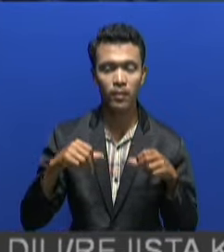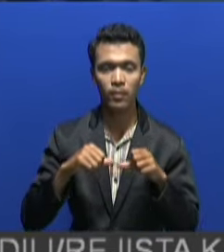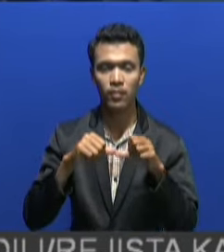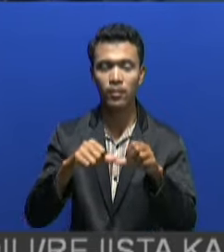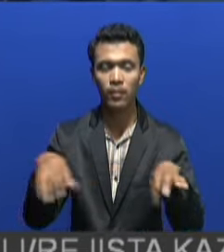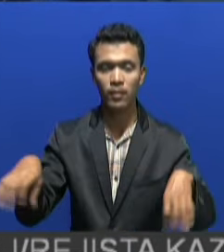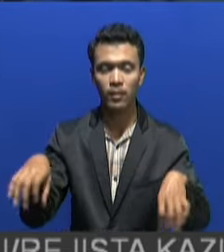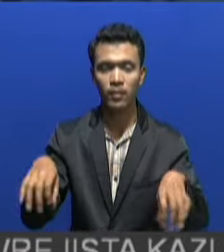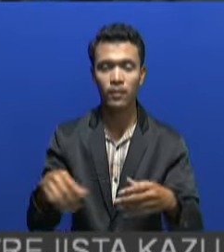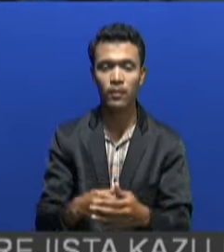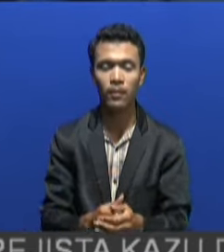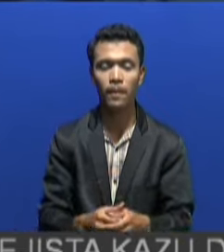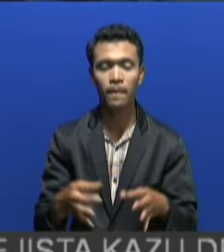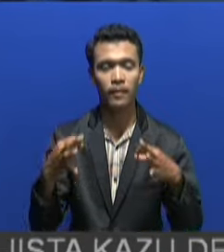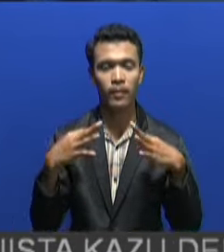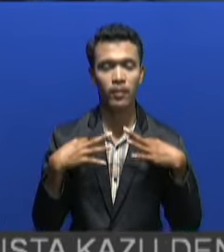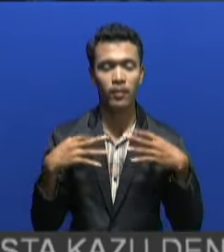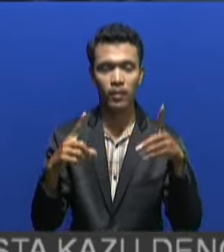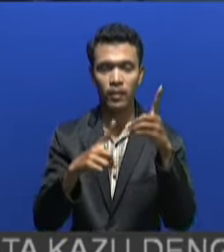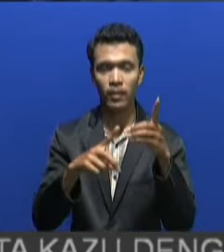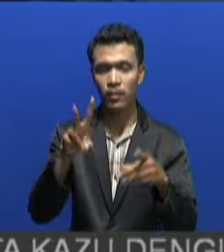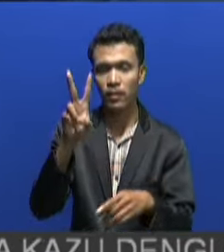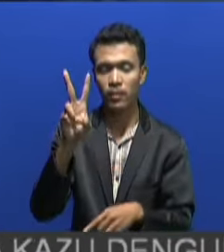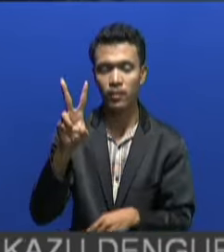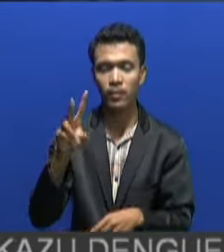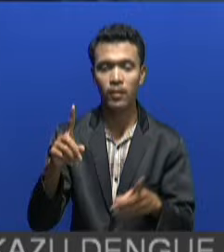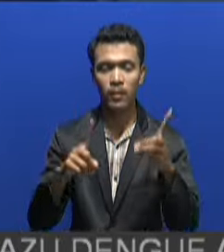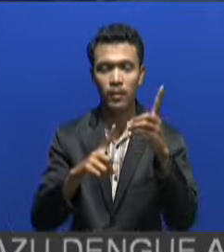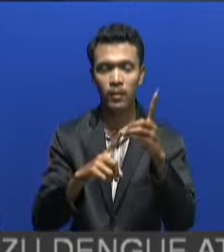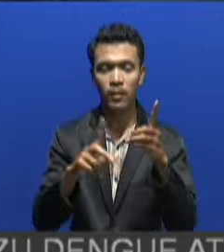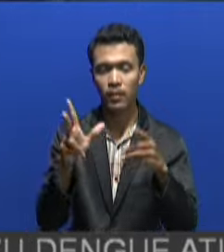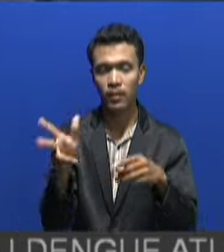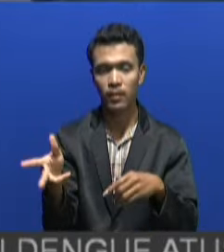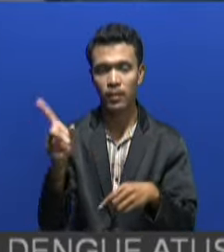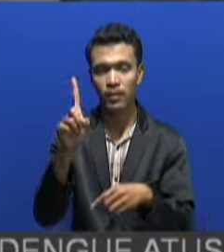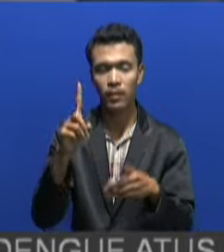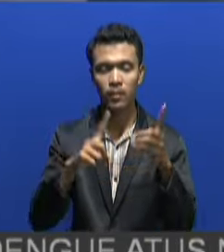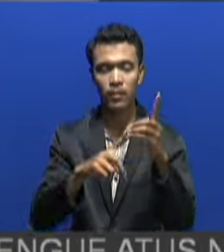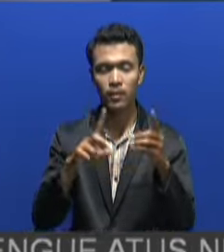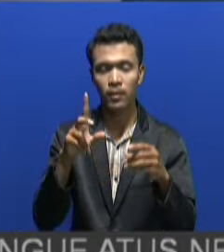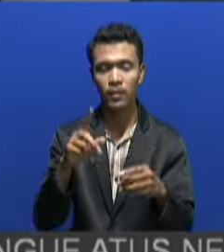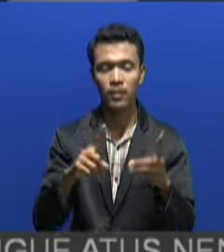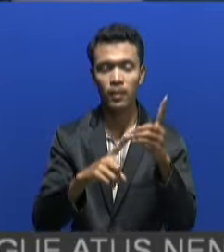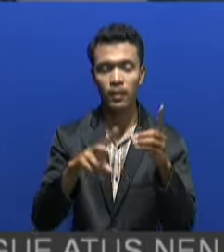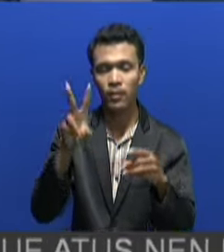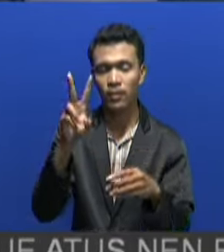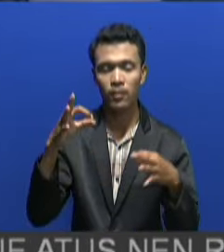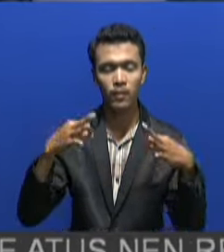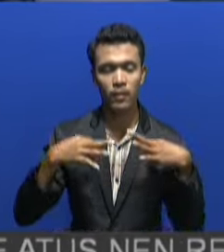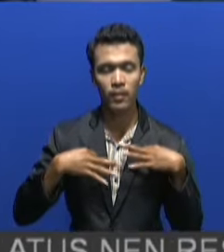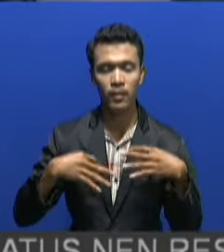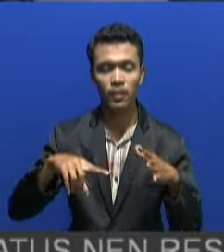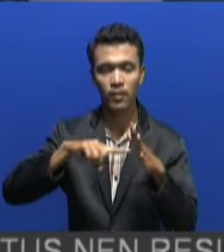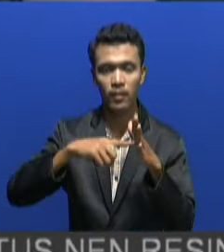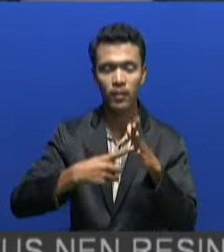rada serna. Ami feries ya tanggal 2 ne. 31 ami sia 31 tanggal 1 ami halo retrua. Tanggal 2 feriado antok